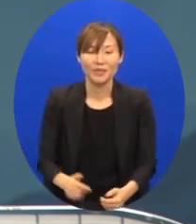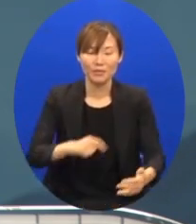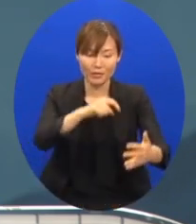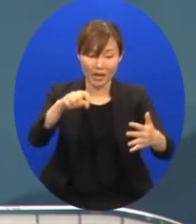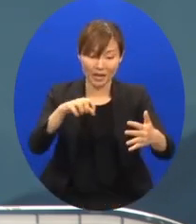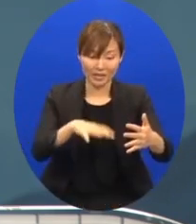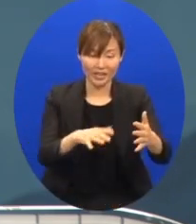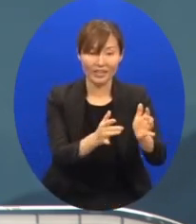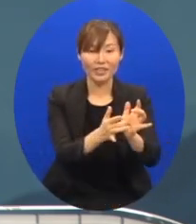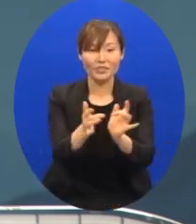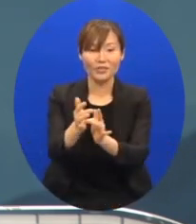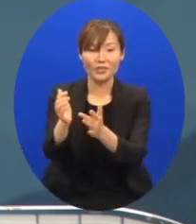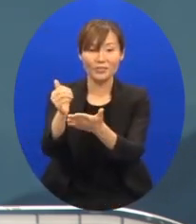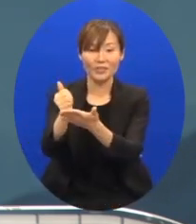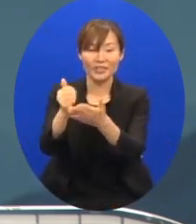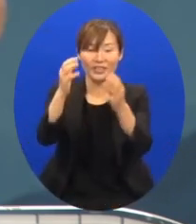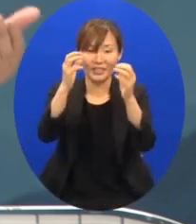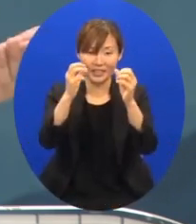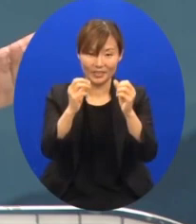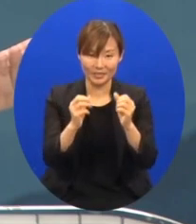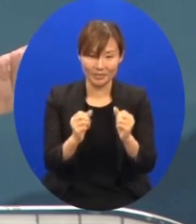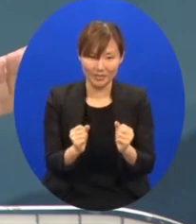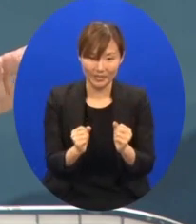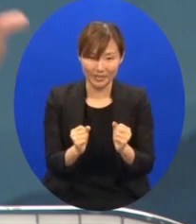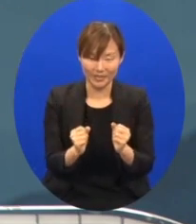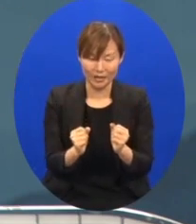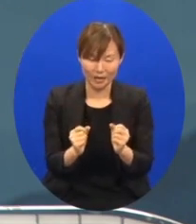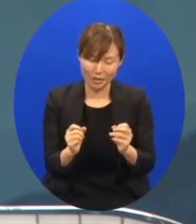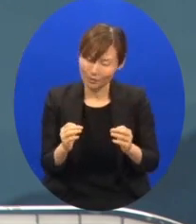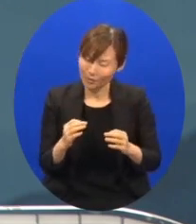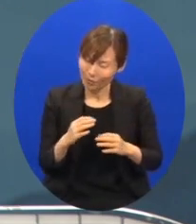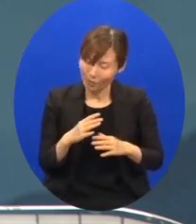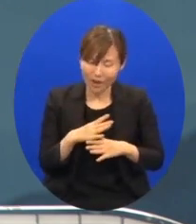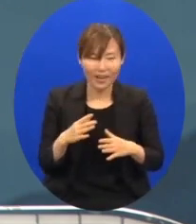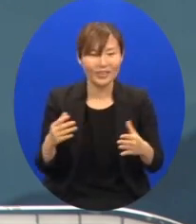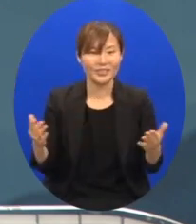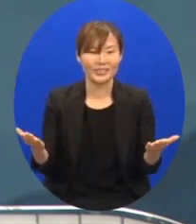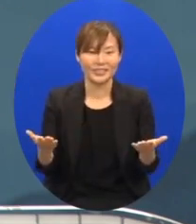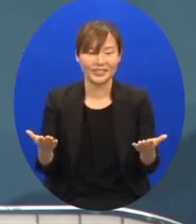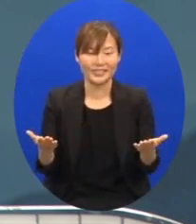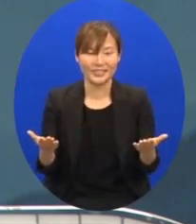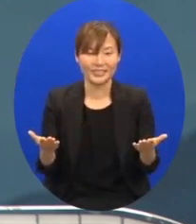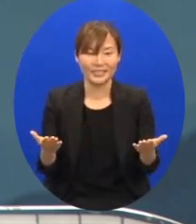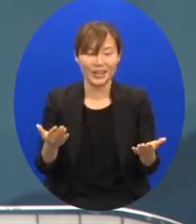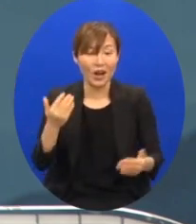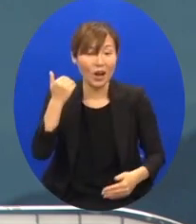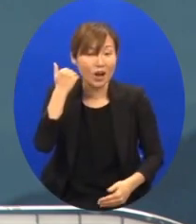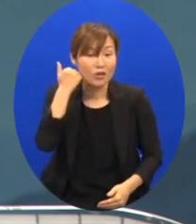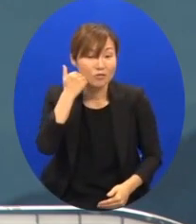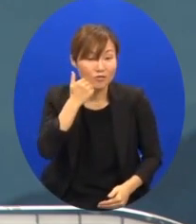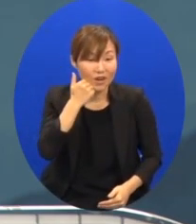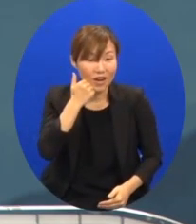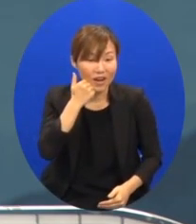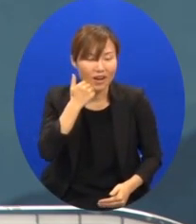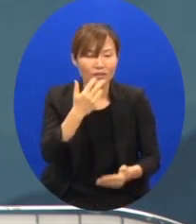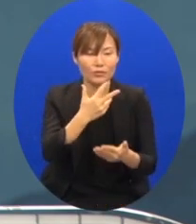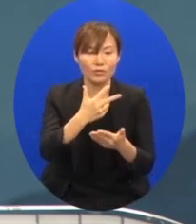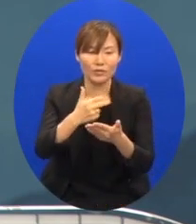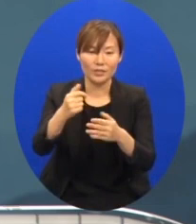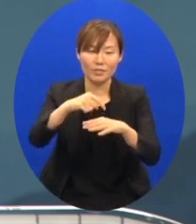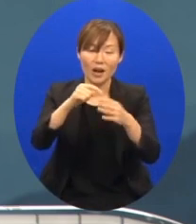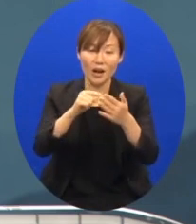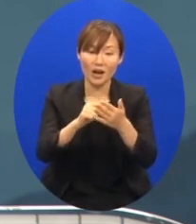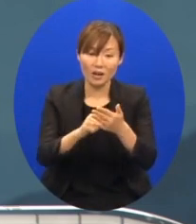계십니다 이건 정말 놀라운 일이에요 16절 말씀에 누가 주님의 마음을 알았습니까